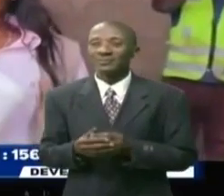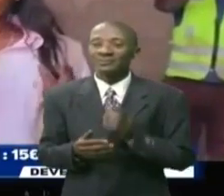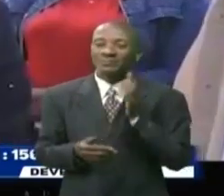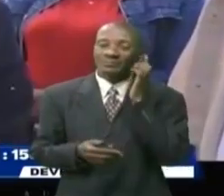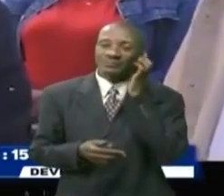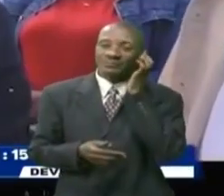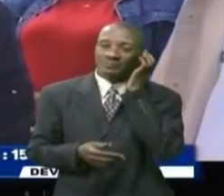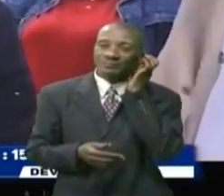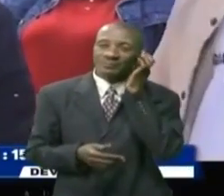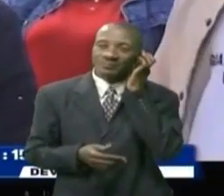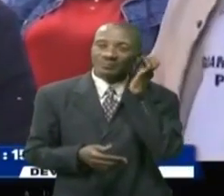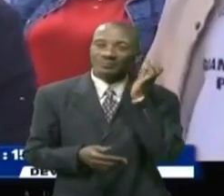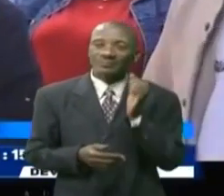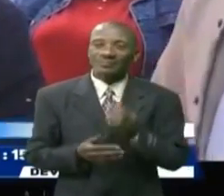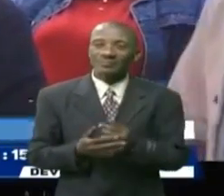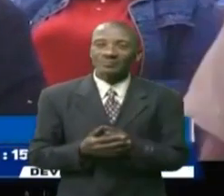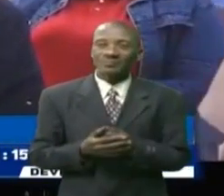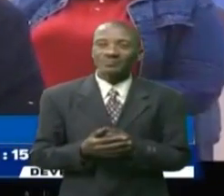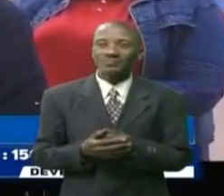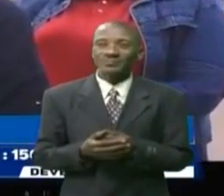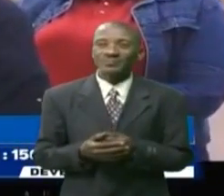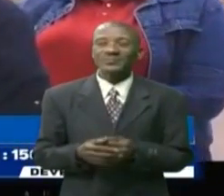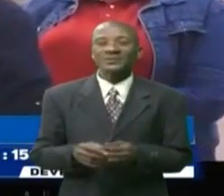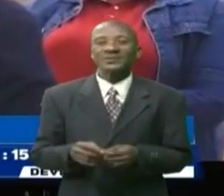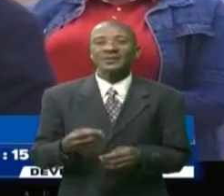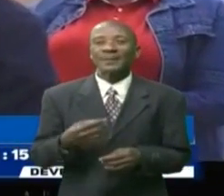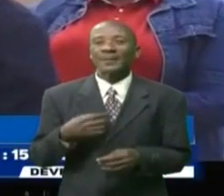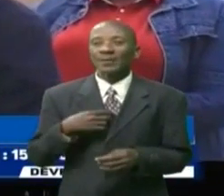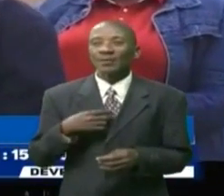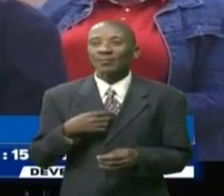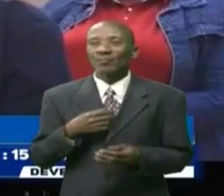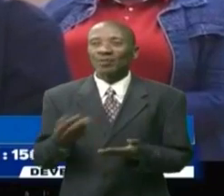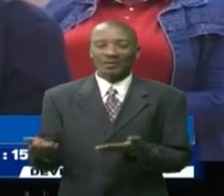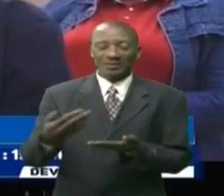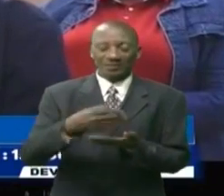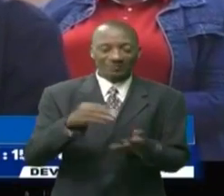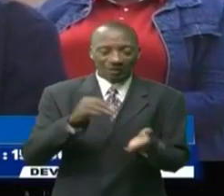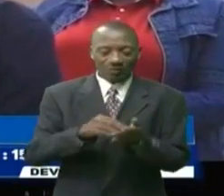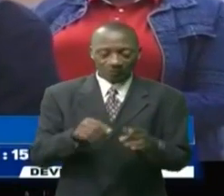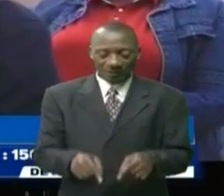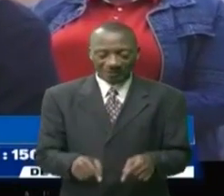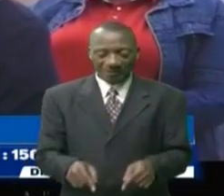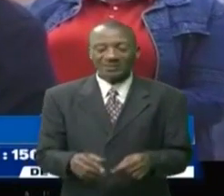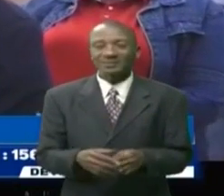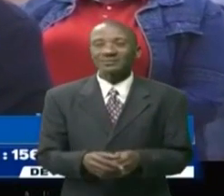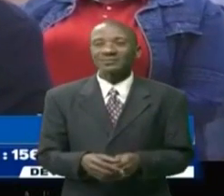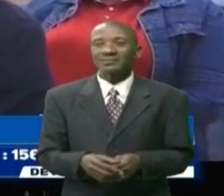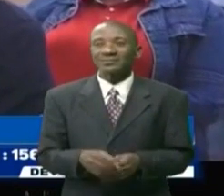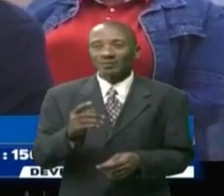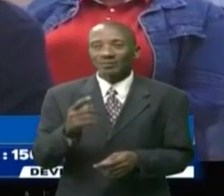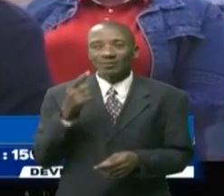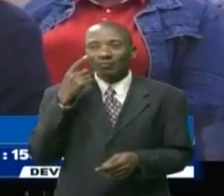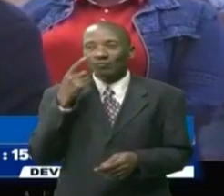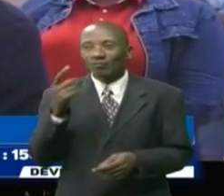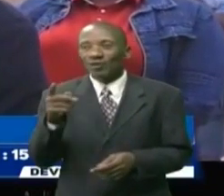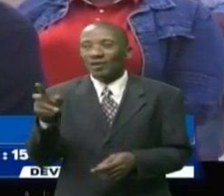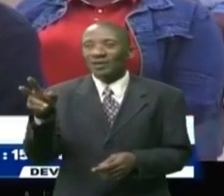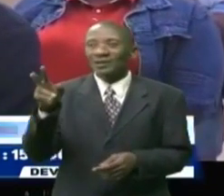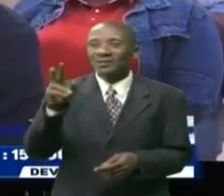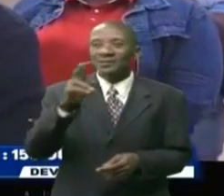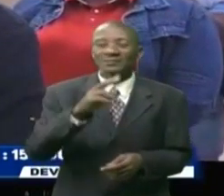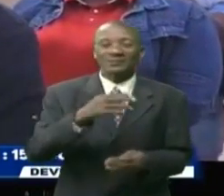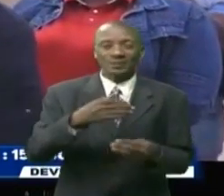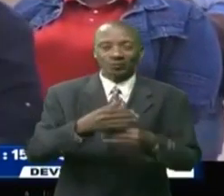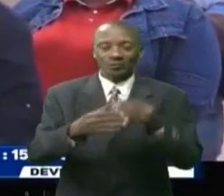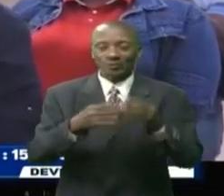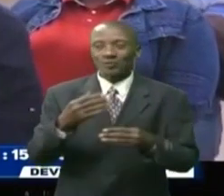cette visite de relever en fait le fait que certaines personnes ont pas mal dit que les briques qui